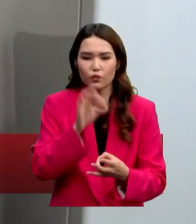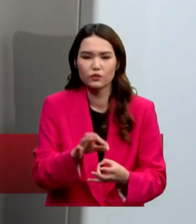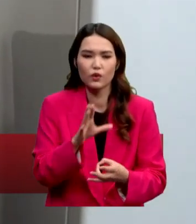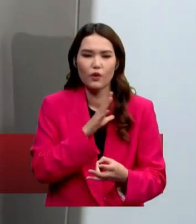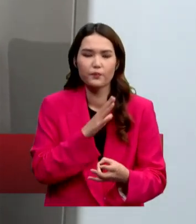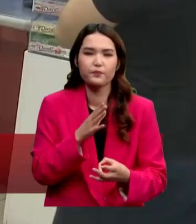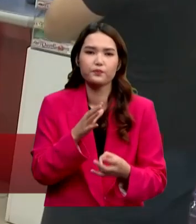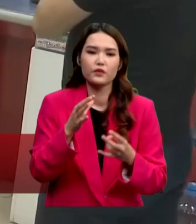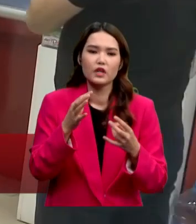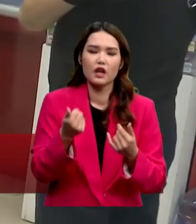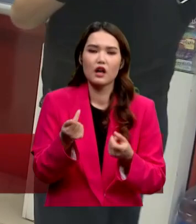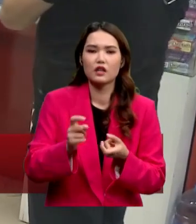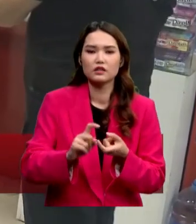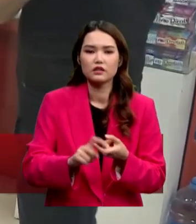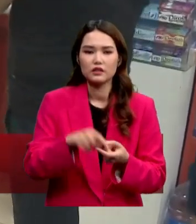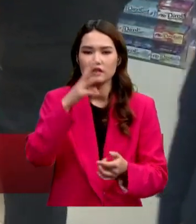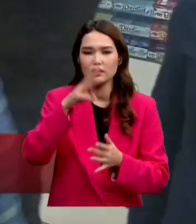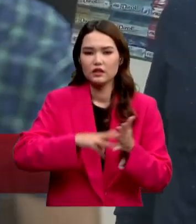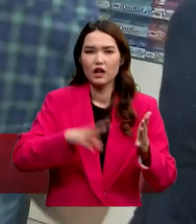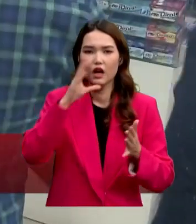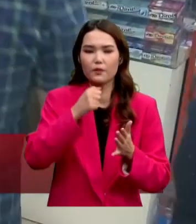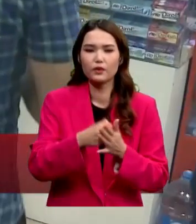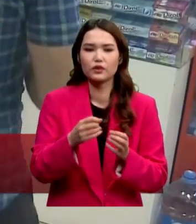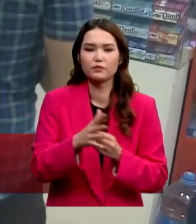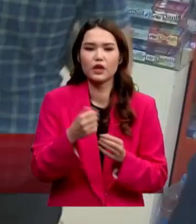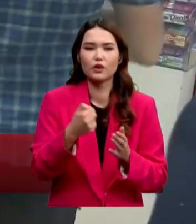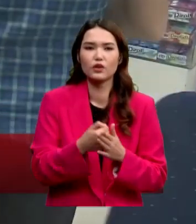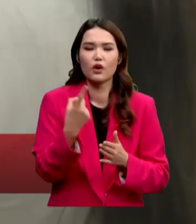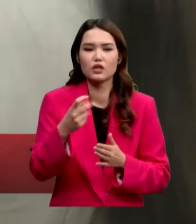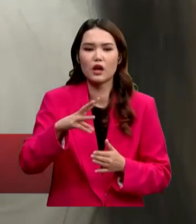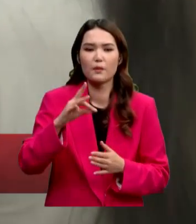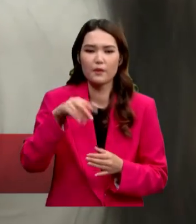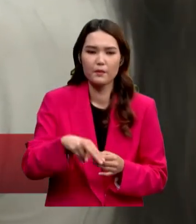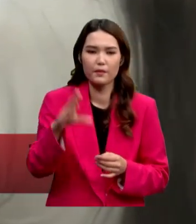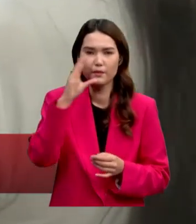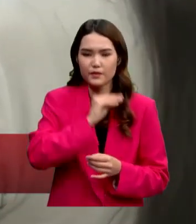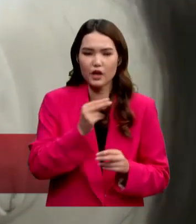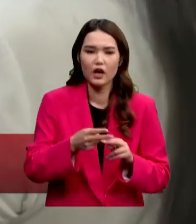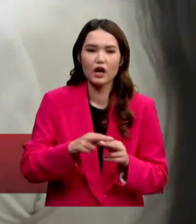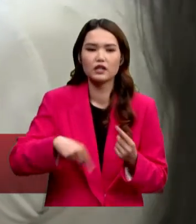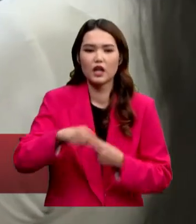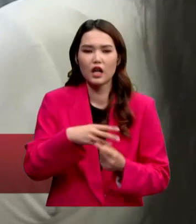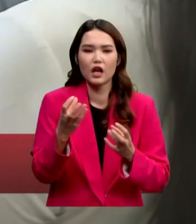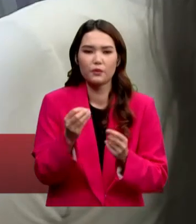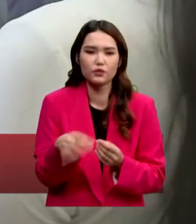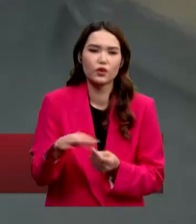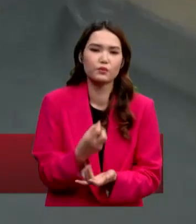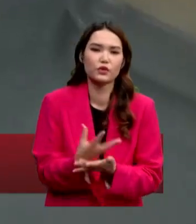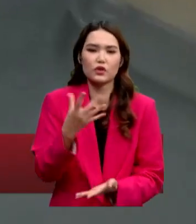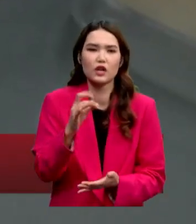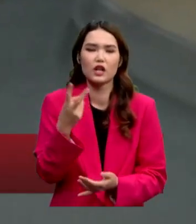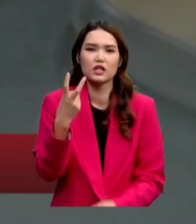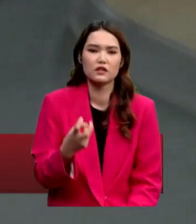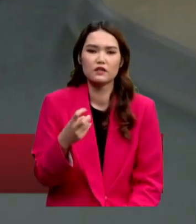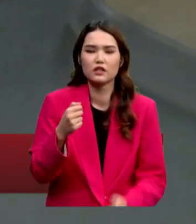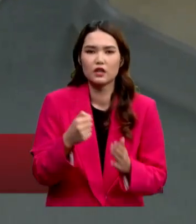без регистрации ИП предусмотрен штраф от 15 до 100 МРП. Сокрытие доходов предпринимателю обойдется еще дороже – 200%